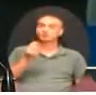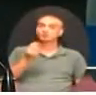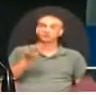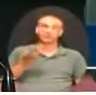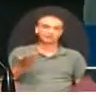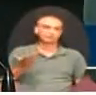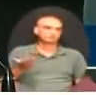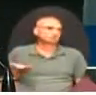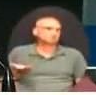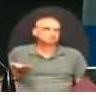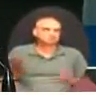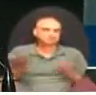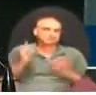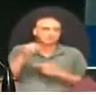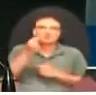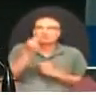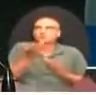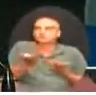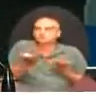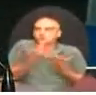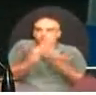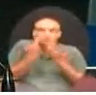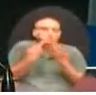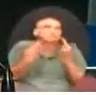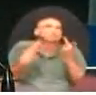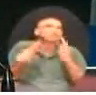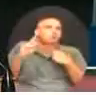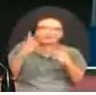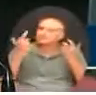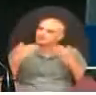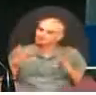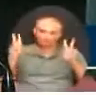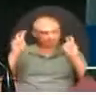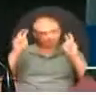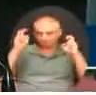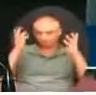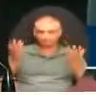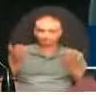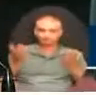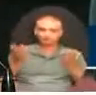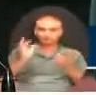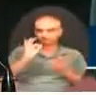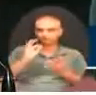שקלים. אלוהים יודע איך הגיעו לסכום הזה, ברור שזה מעל ומעבר להפסדים במרכאות כפולות ומכופלות